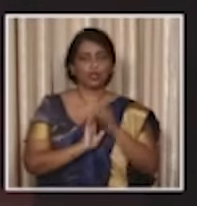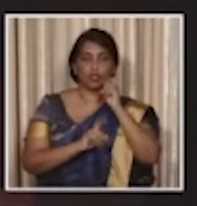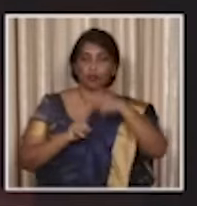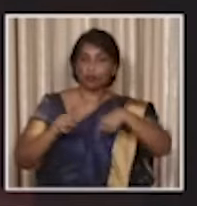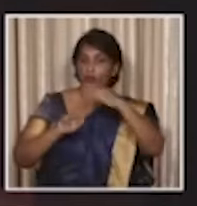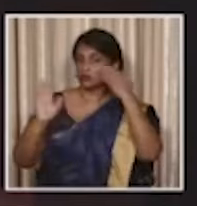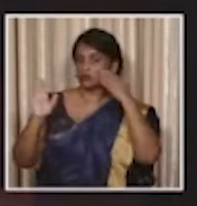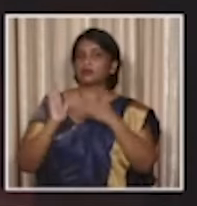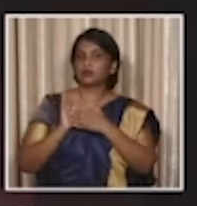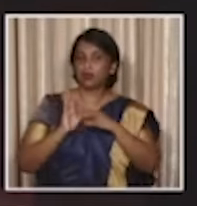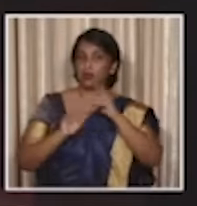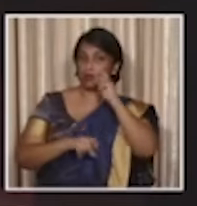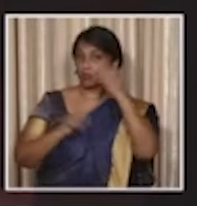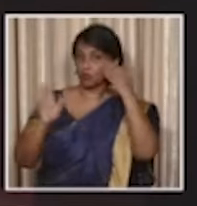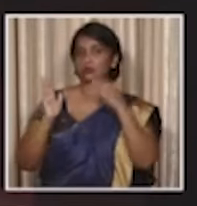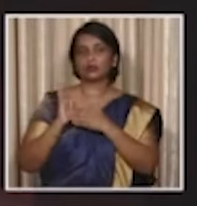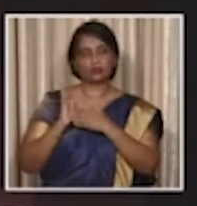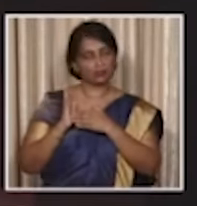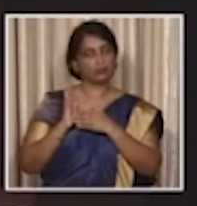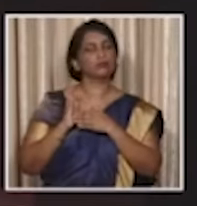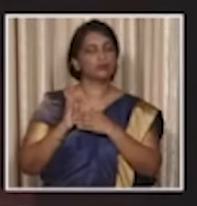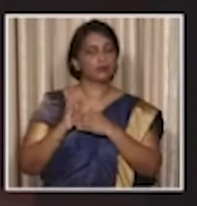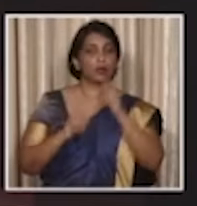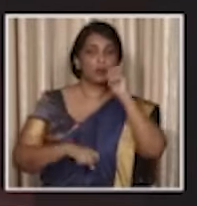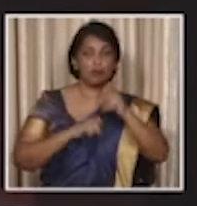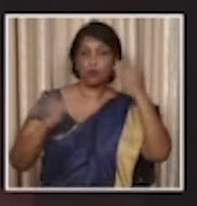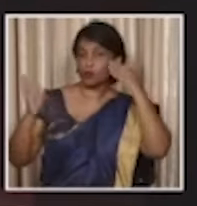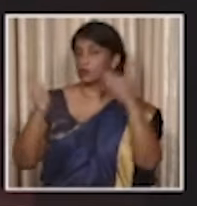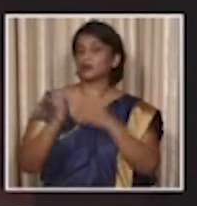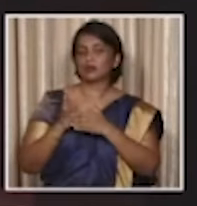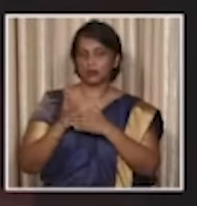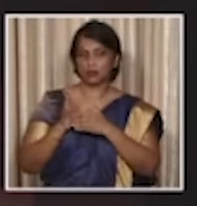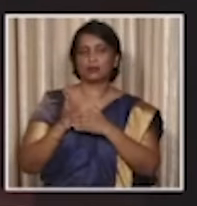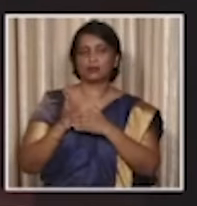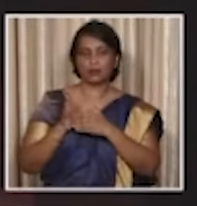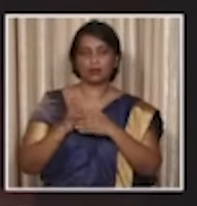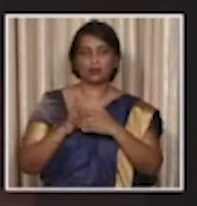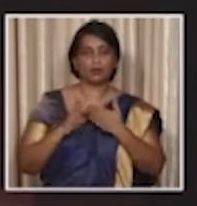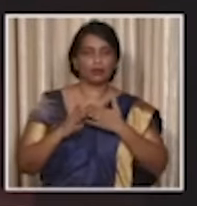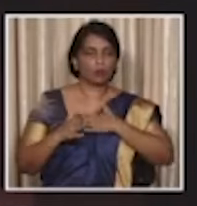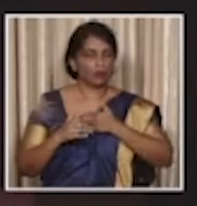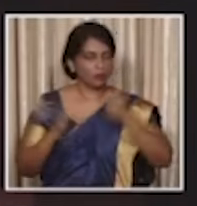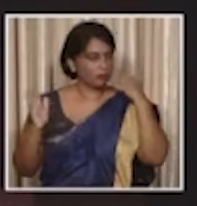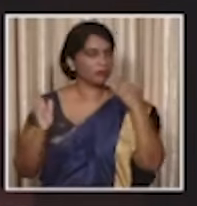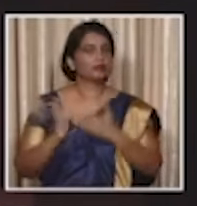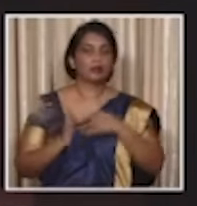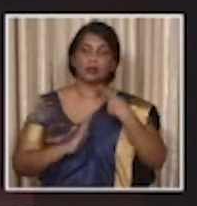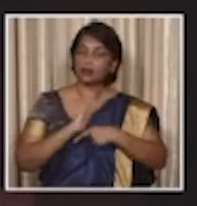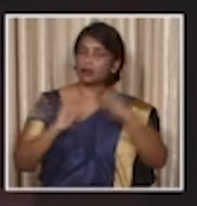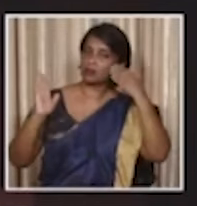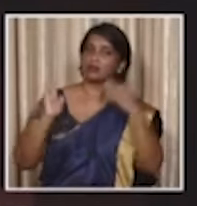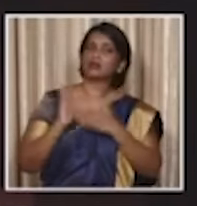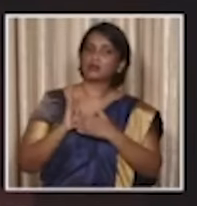ජනතාවගේ පැත්තෙන්, පොදු ජනයාගේ පැත්තෙන්, මිනිස්සුන්ගේ පැත්තෙන්, මානුෂීයත්වෙන් රට ගැන